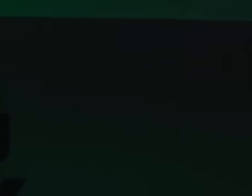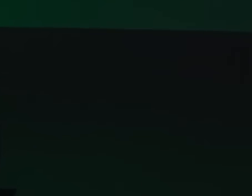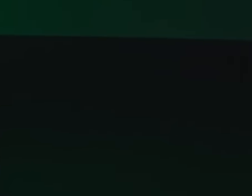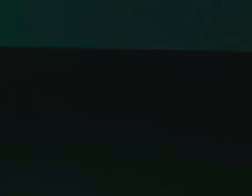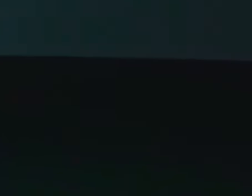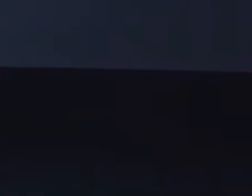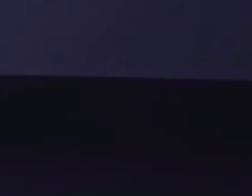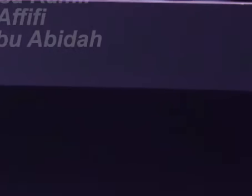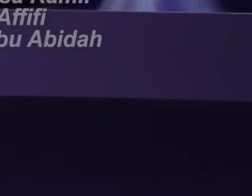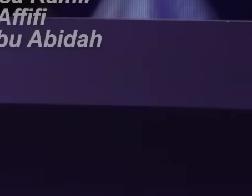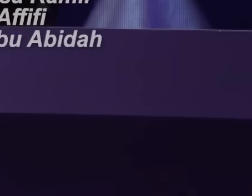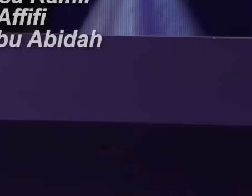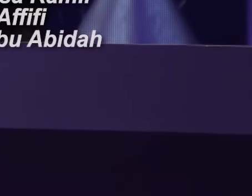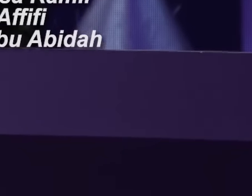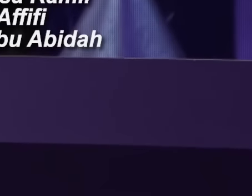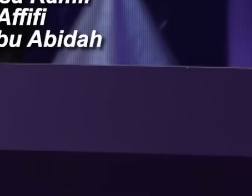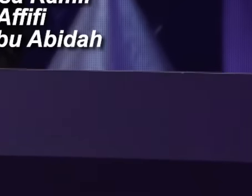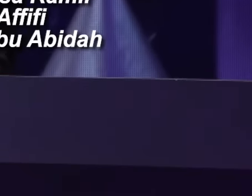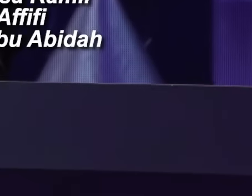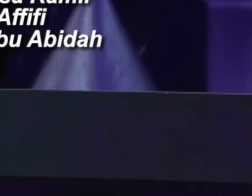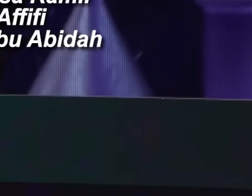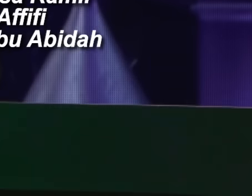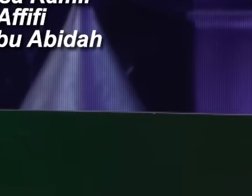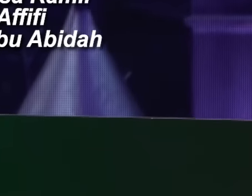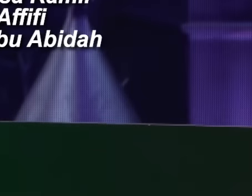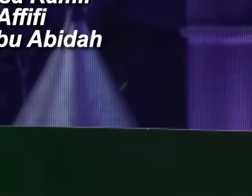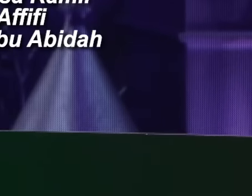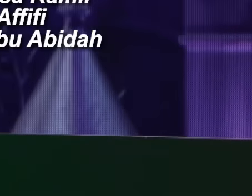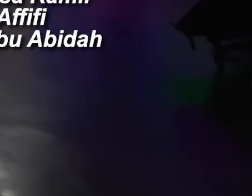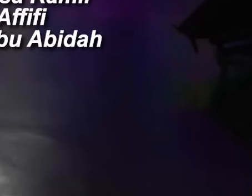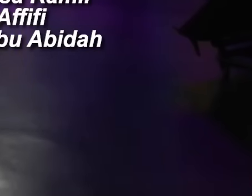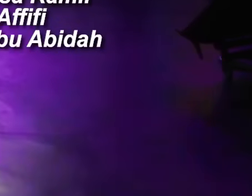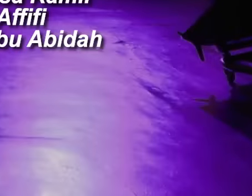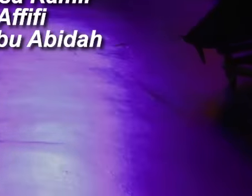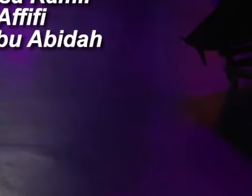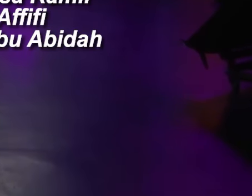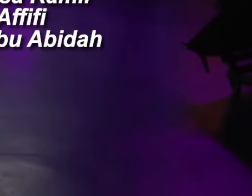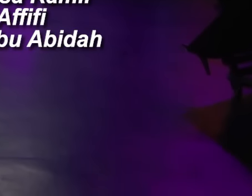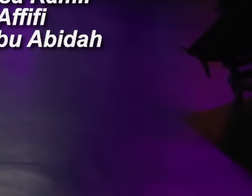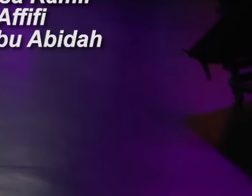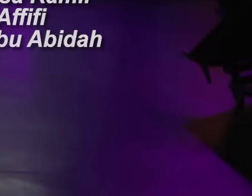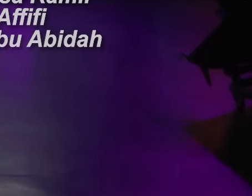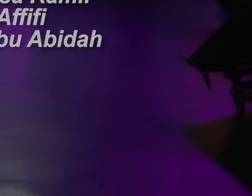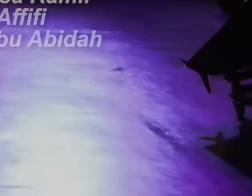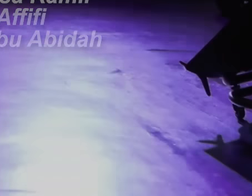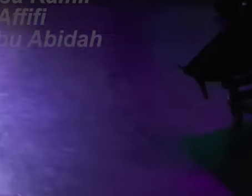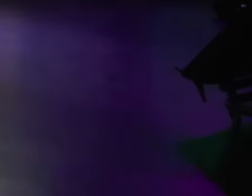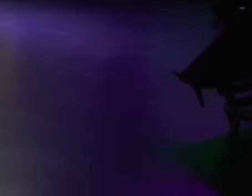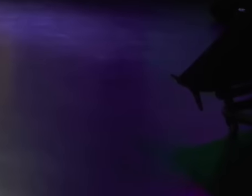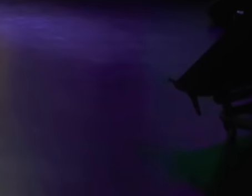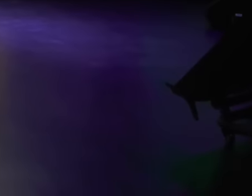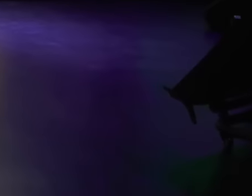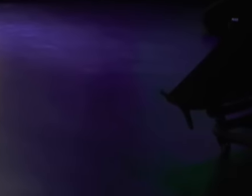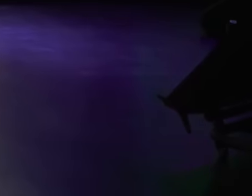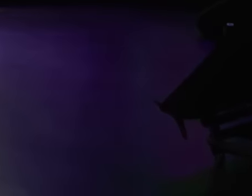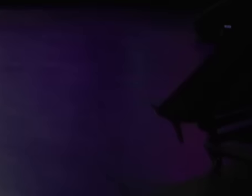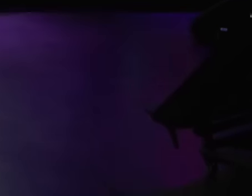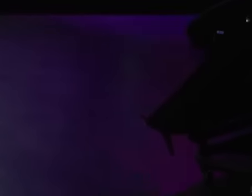Allahumma dhakkirna minhu ma nasina wa